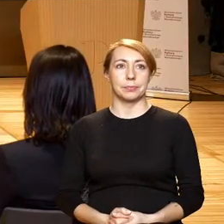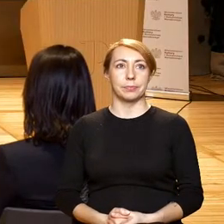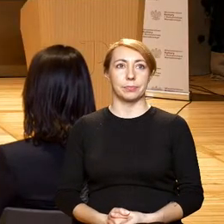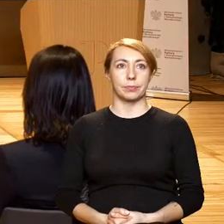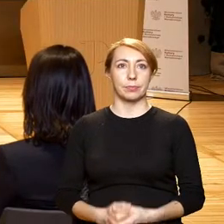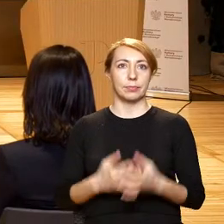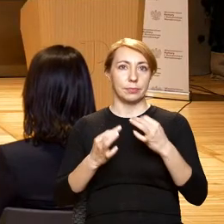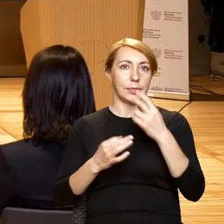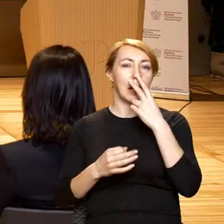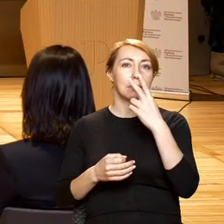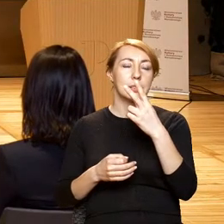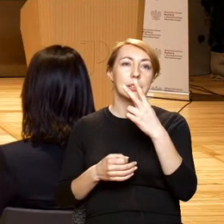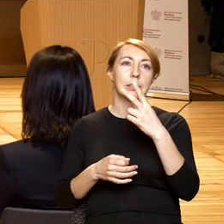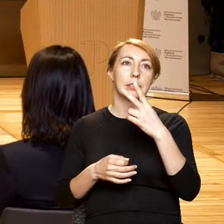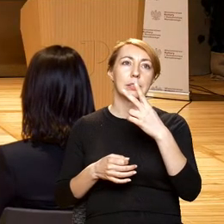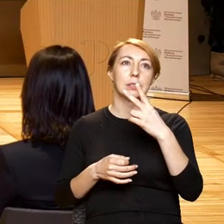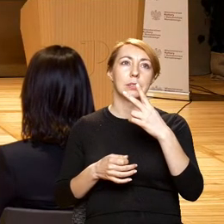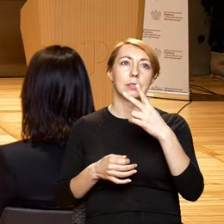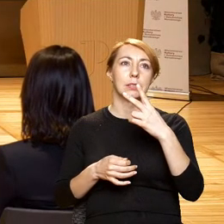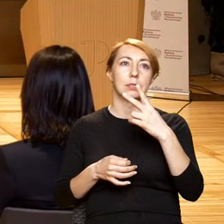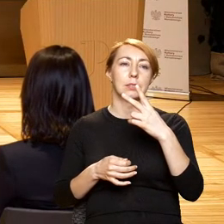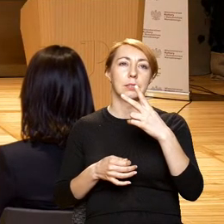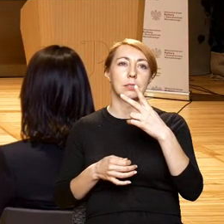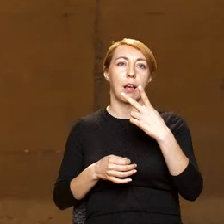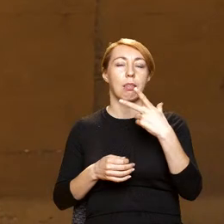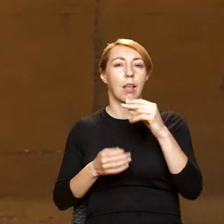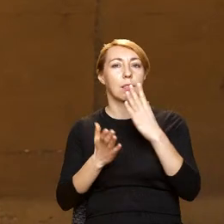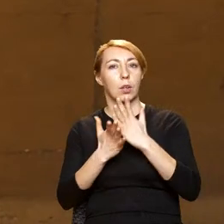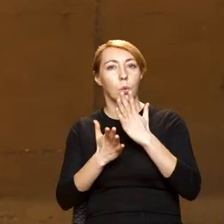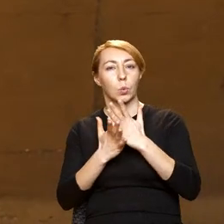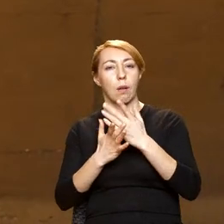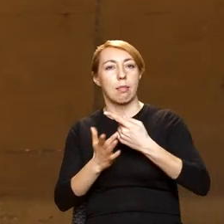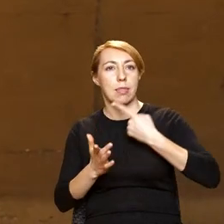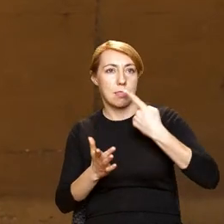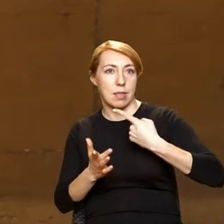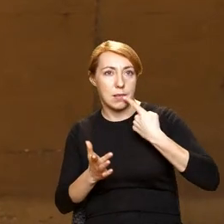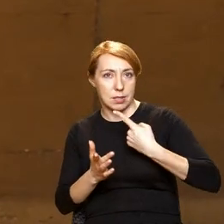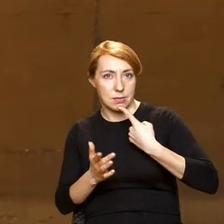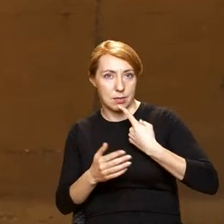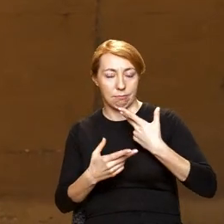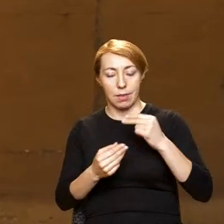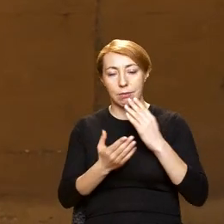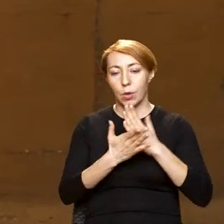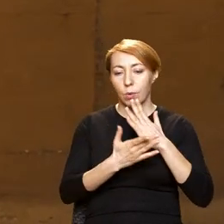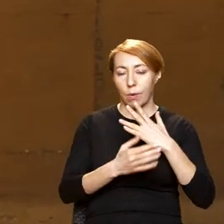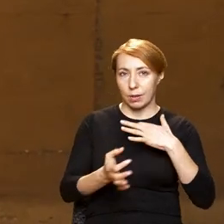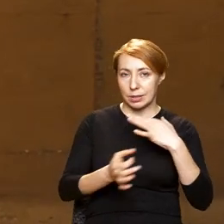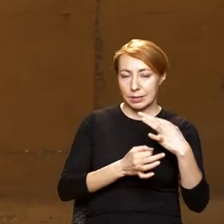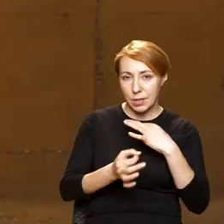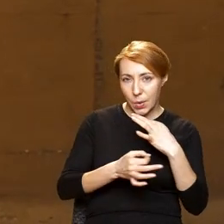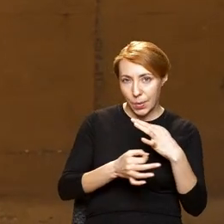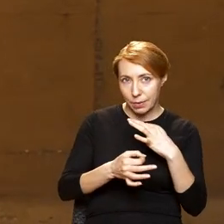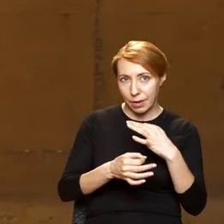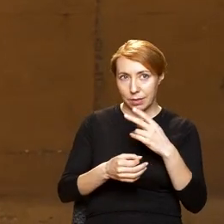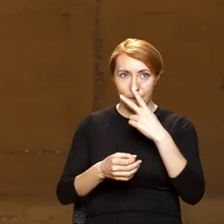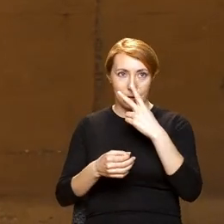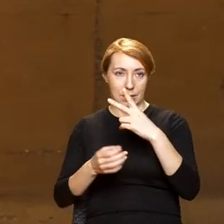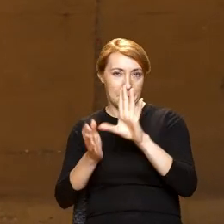Widzimy właśnie nie tylko ten język, nie tylko historię, widzimy